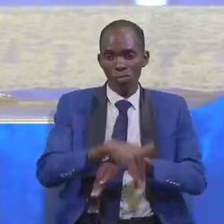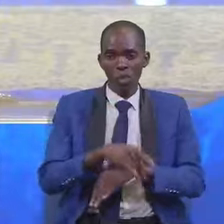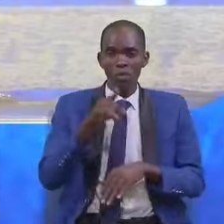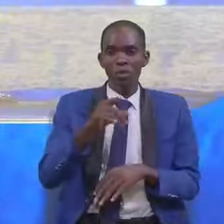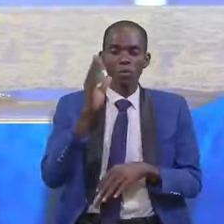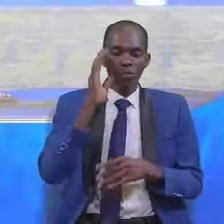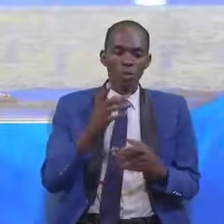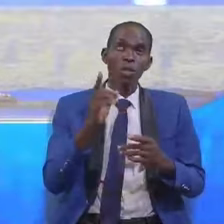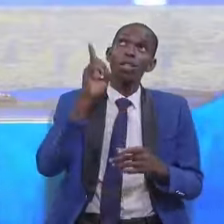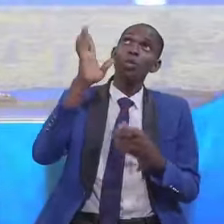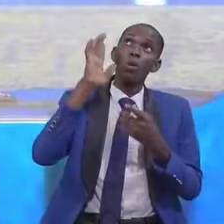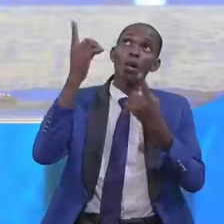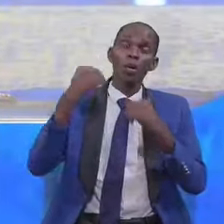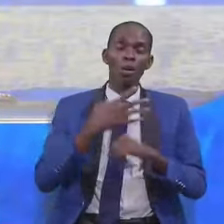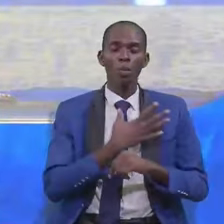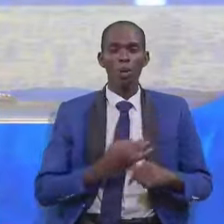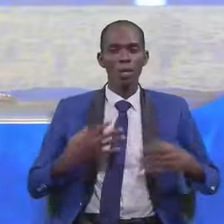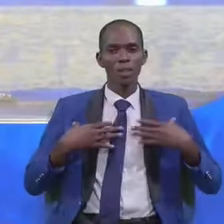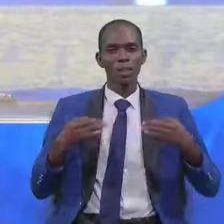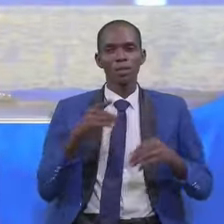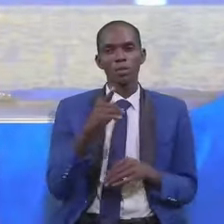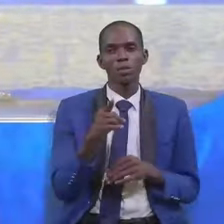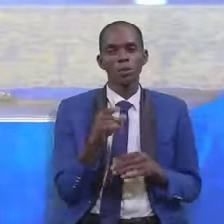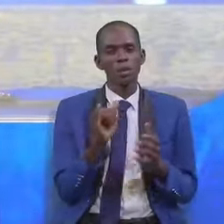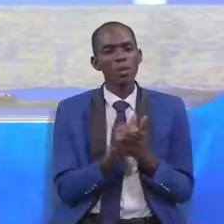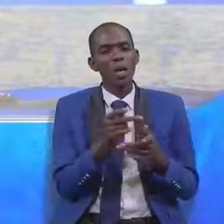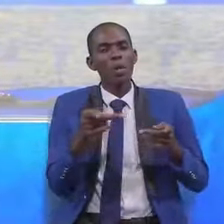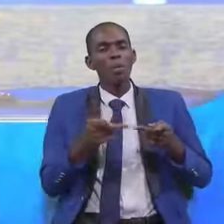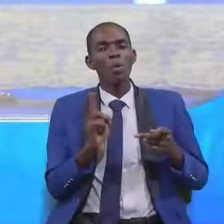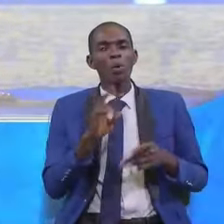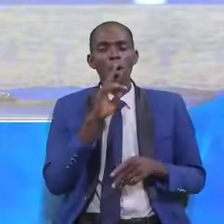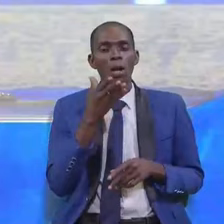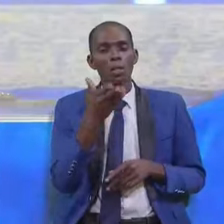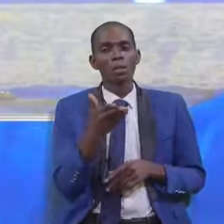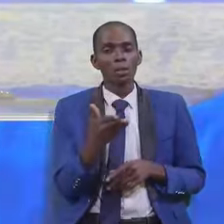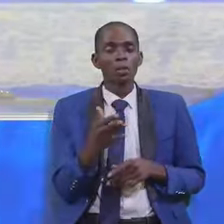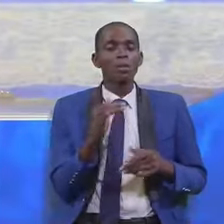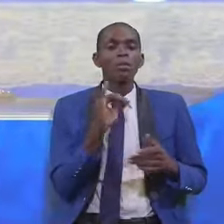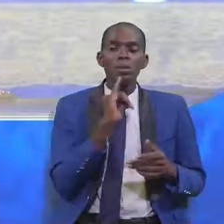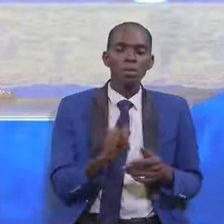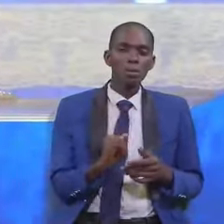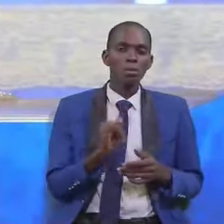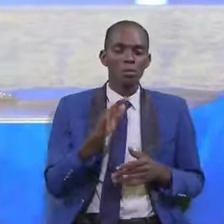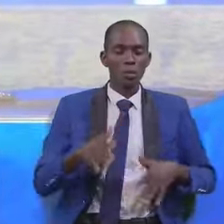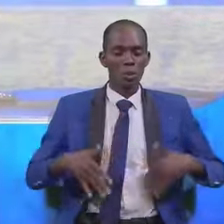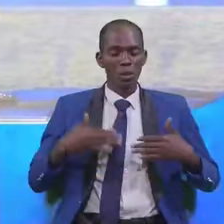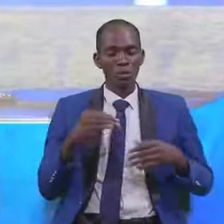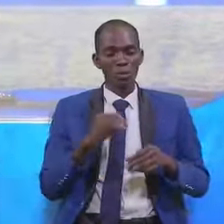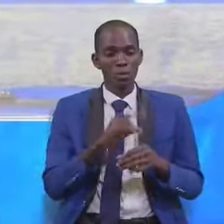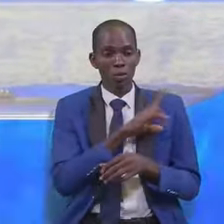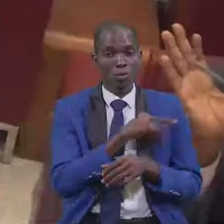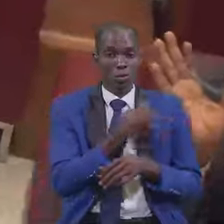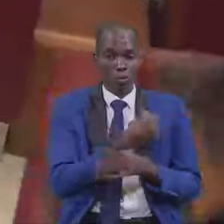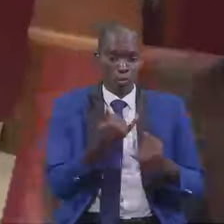guérir. Là où vous êtes, c'est votre hôpital spirituel. Le Seigneur va vous